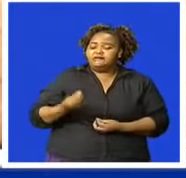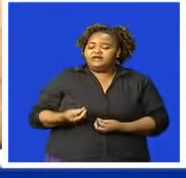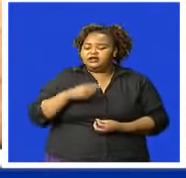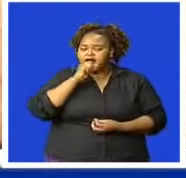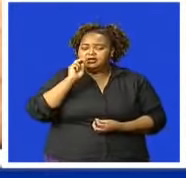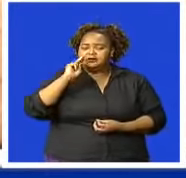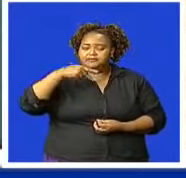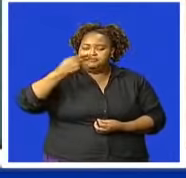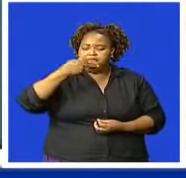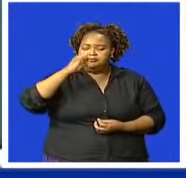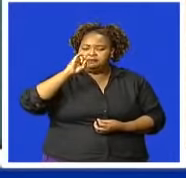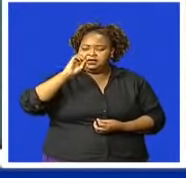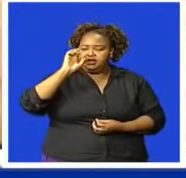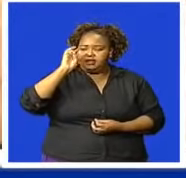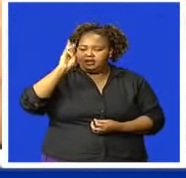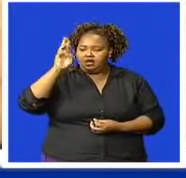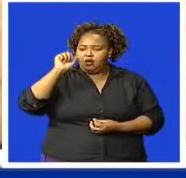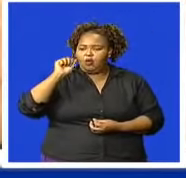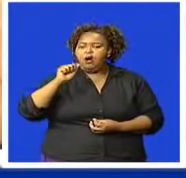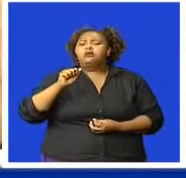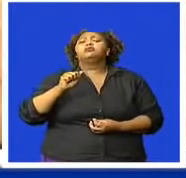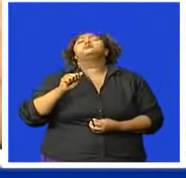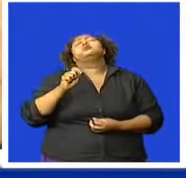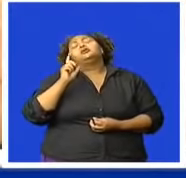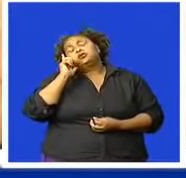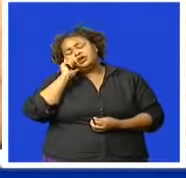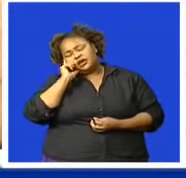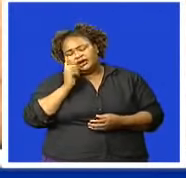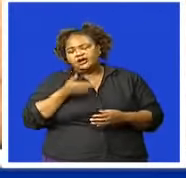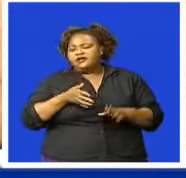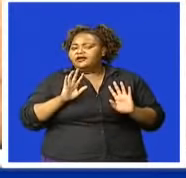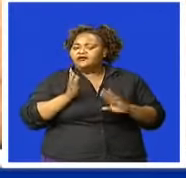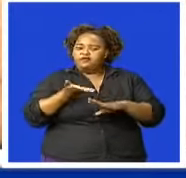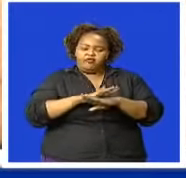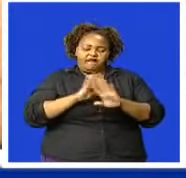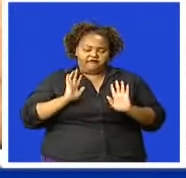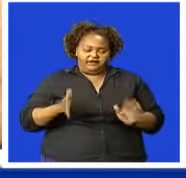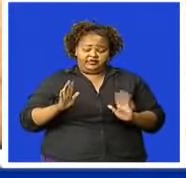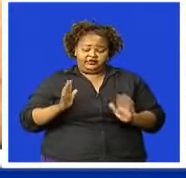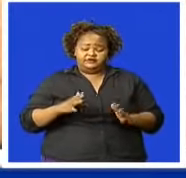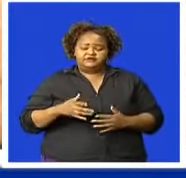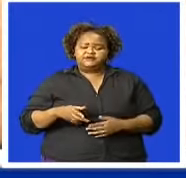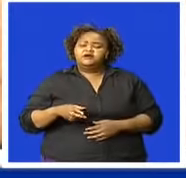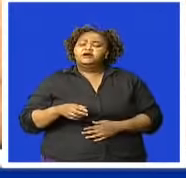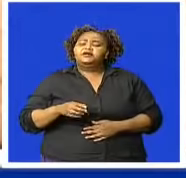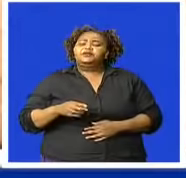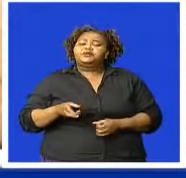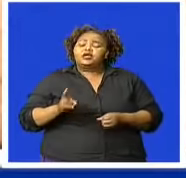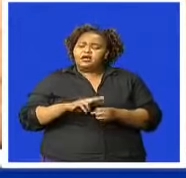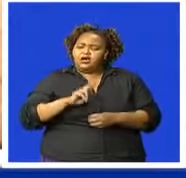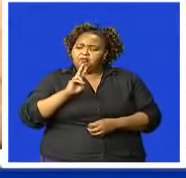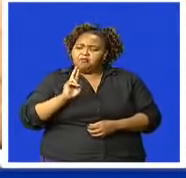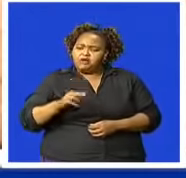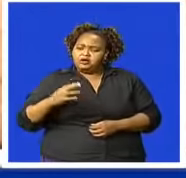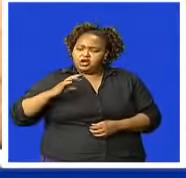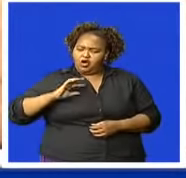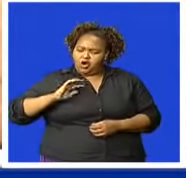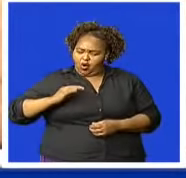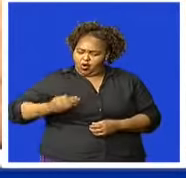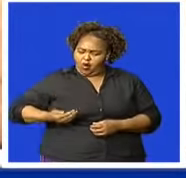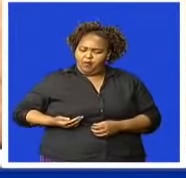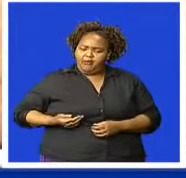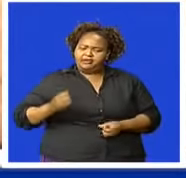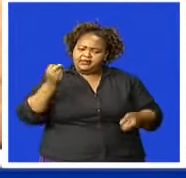etulu sovele ushonile. Ngikhanze lo sisi lebekayishayela ahlethi nje phansi laceleni kubayo abuke le ndazi le